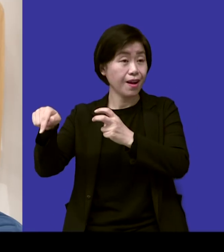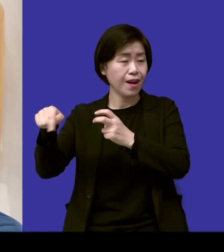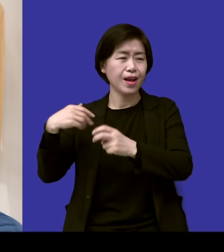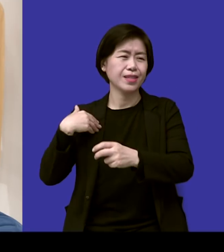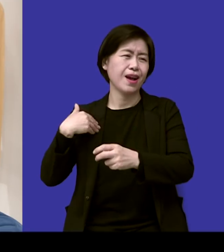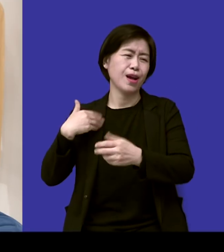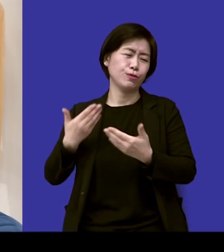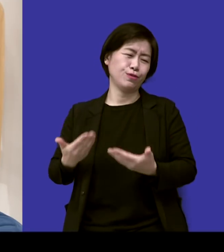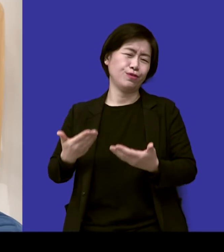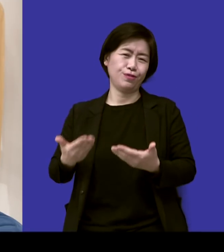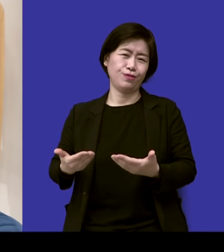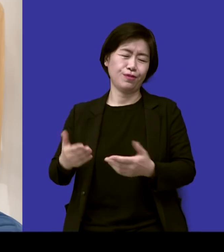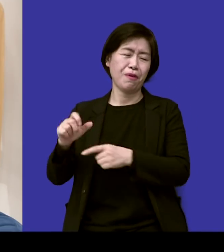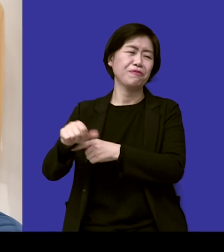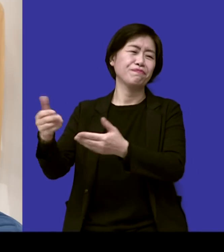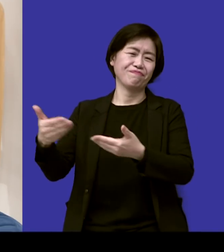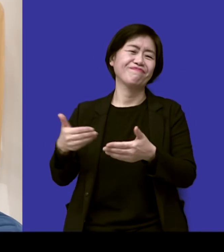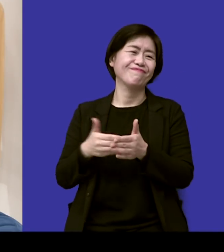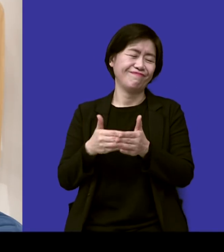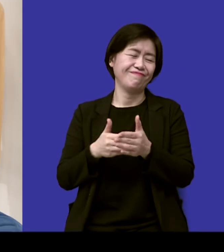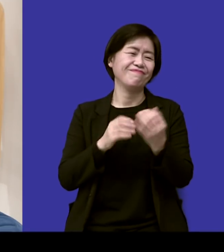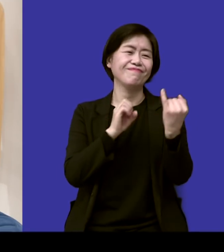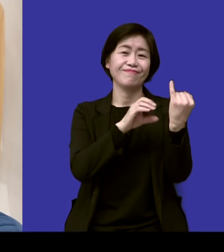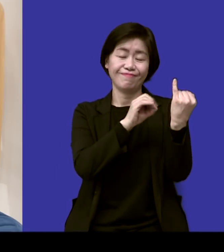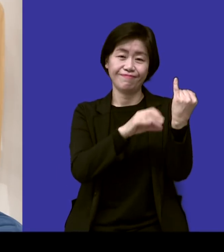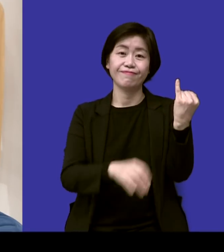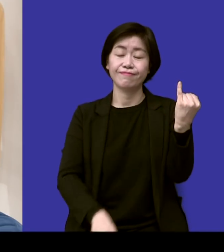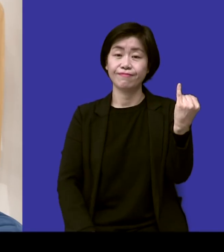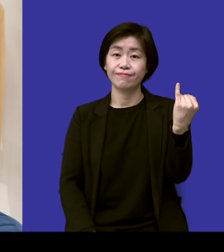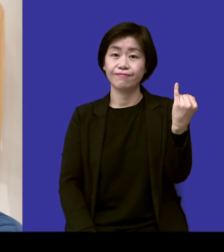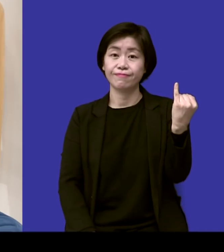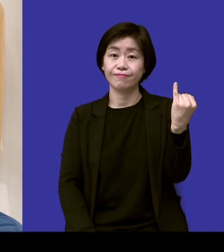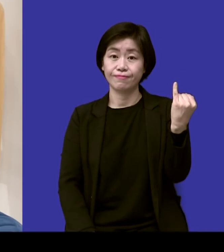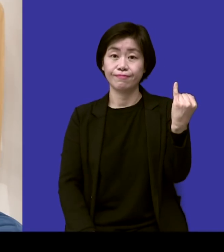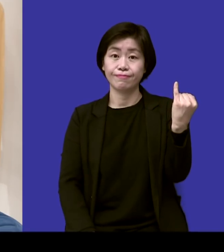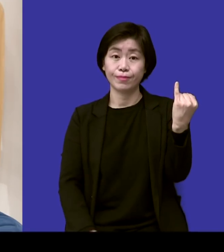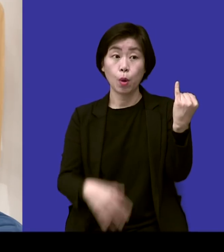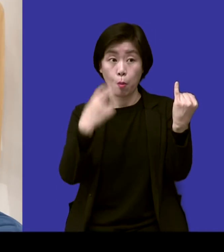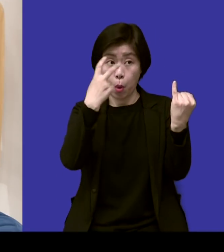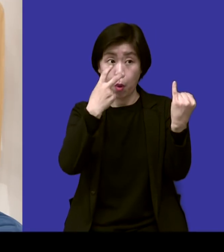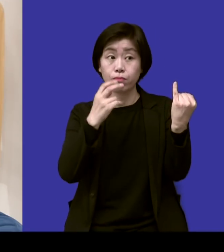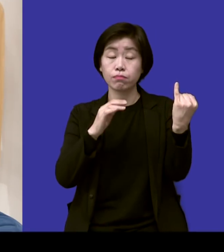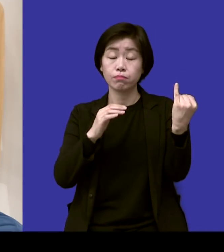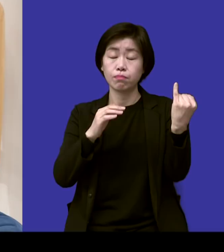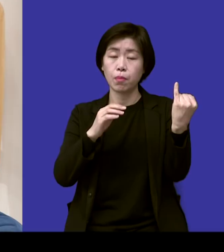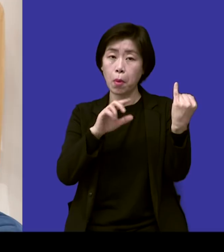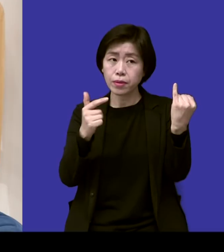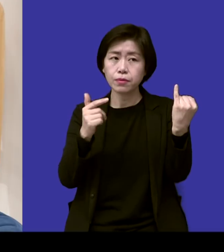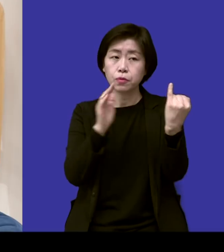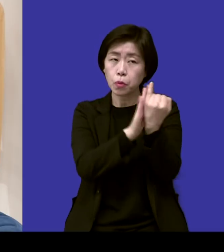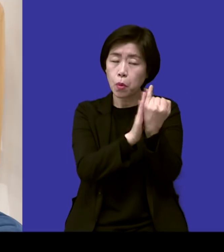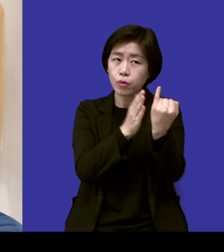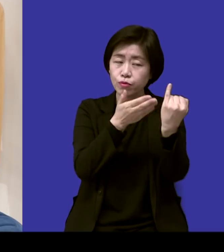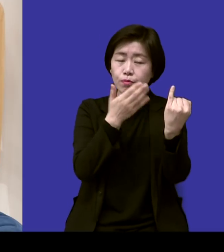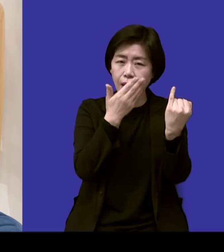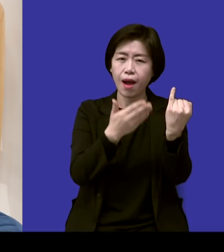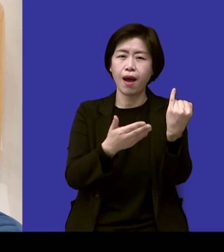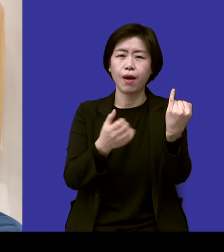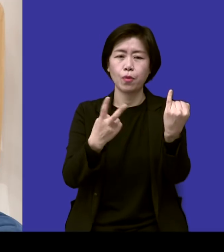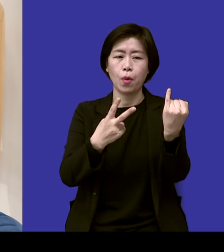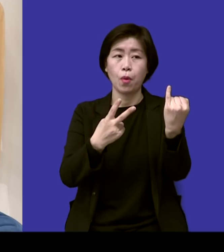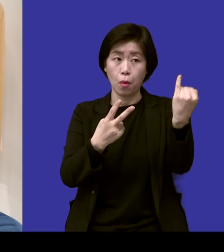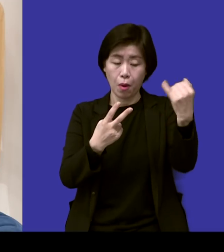지금 좀 회사에서 쉴 수 있게 해줬어. 괜찮아. 그리고 병간호 할 수 있어. 그래서 이제 아까 얘기했던